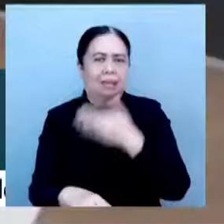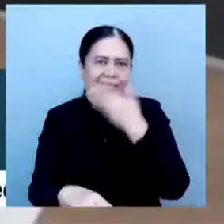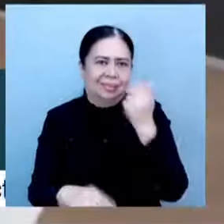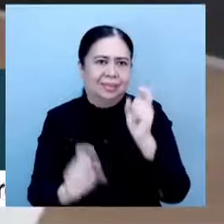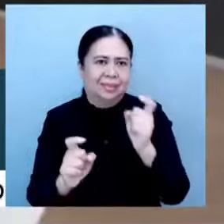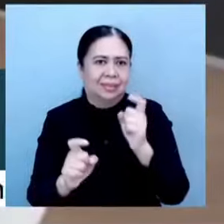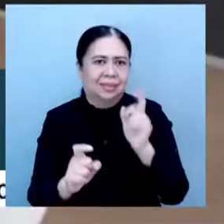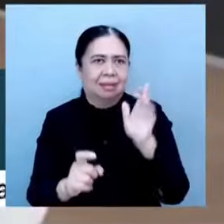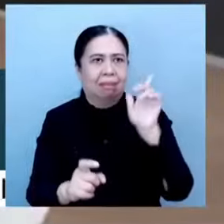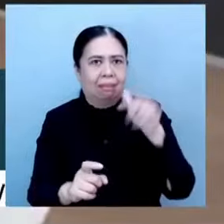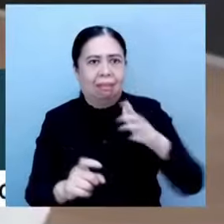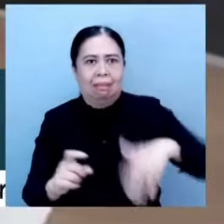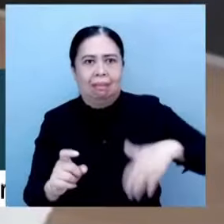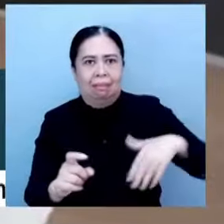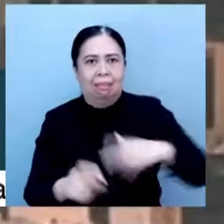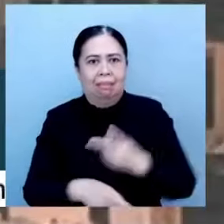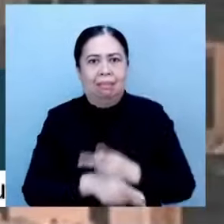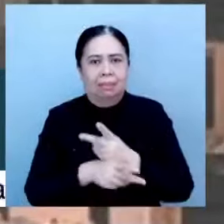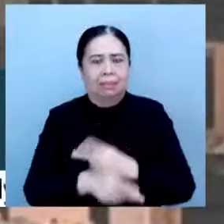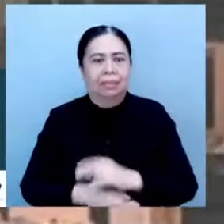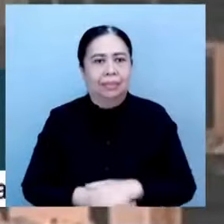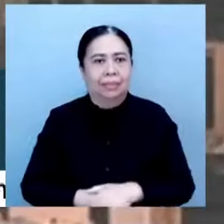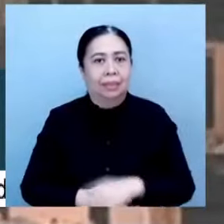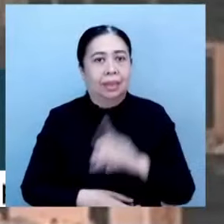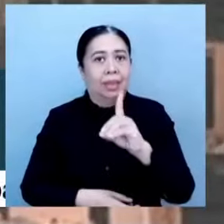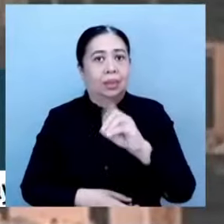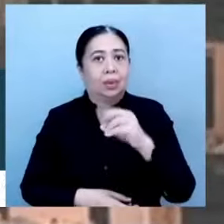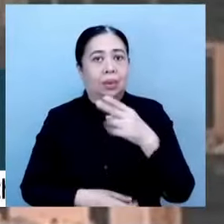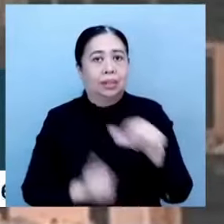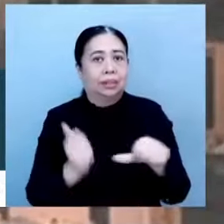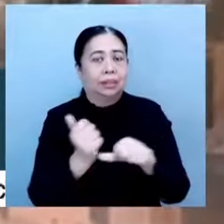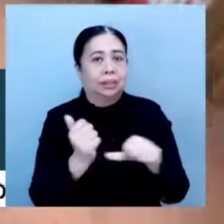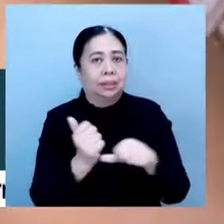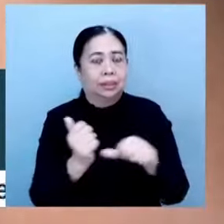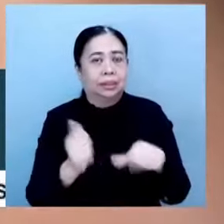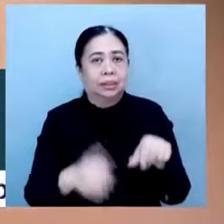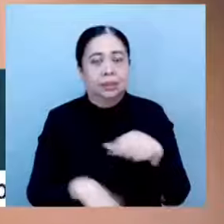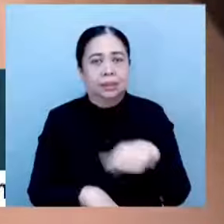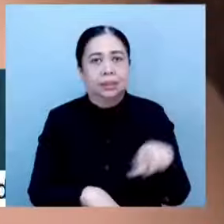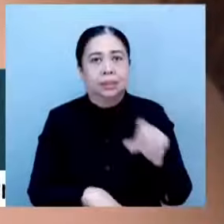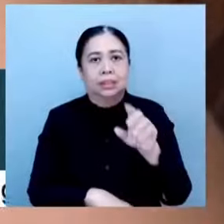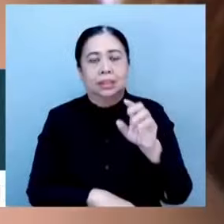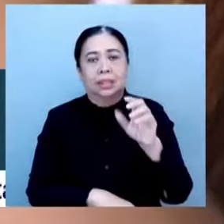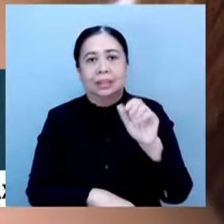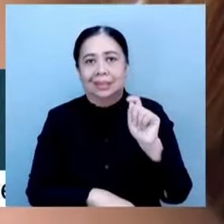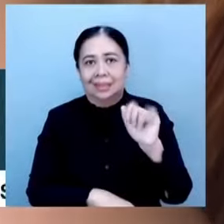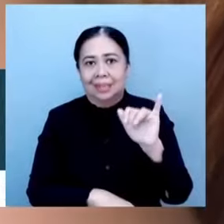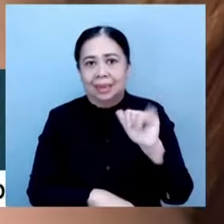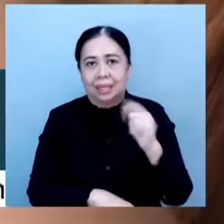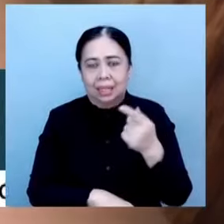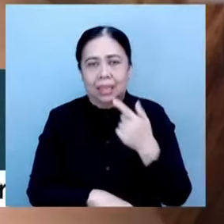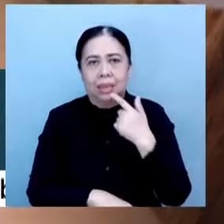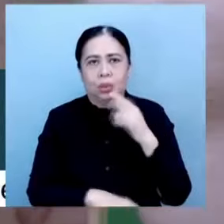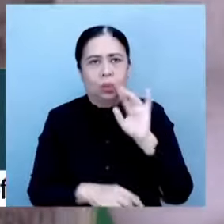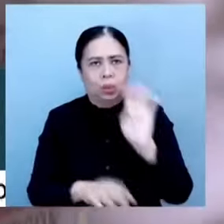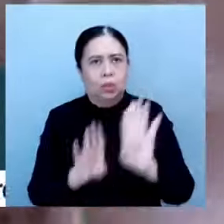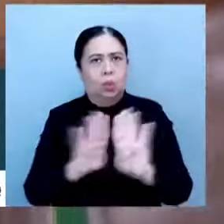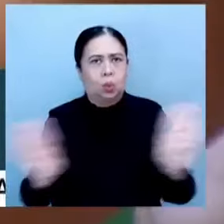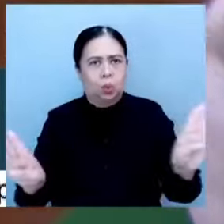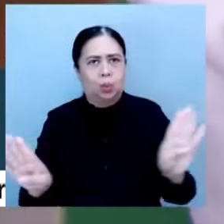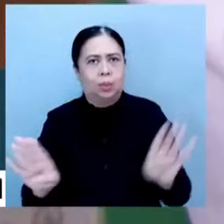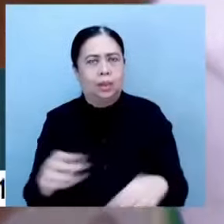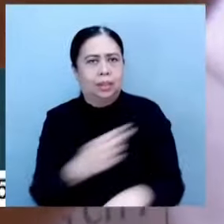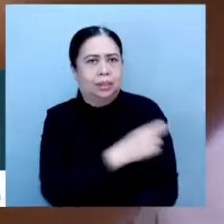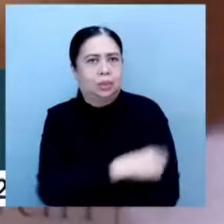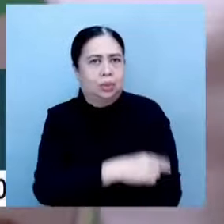pagsisihan natin. Health Undersecretary Eric Tayag says health centers will remain open despite the Holy Week break to provide vaccines